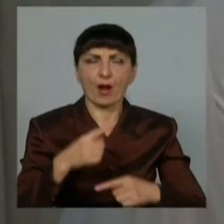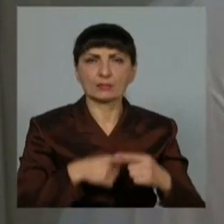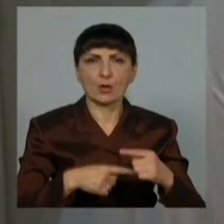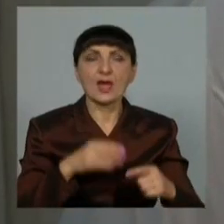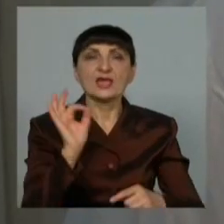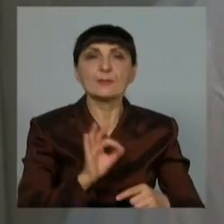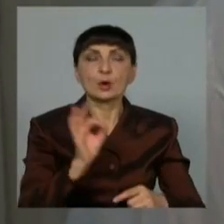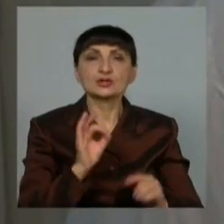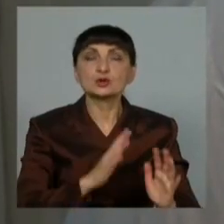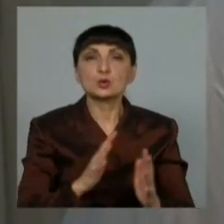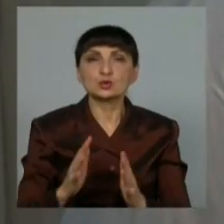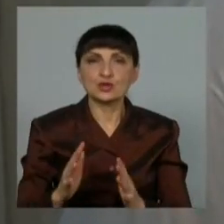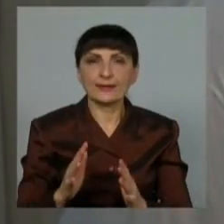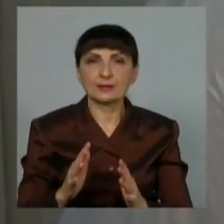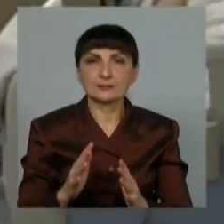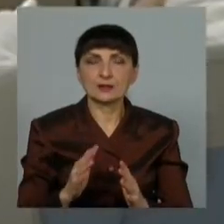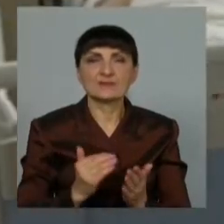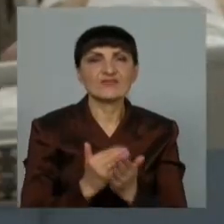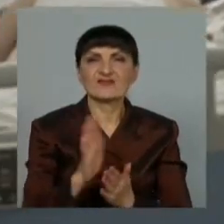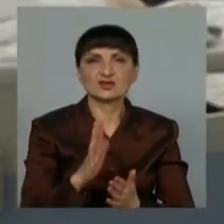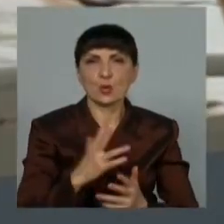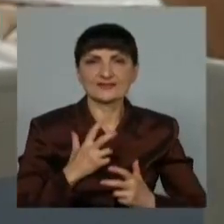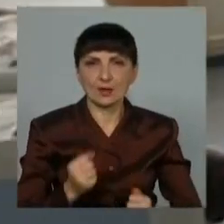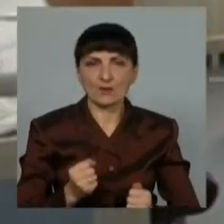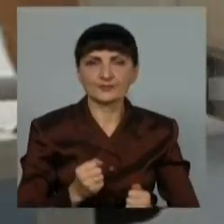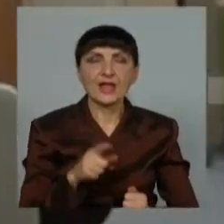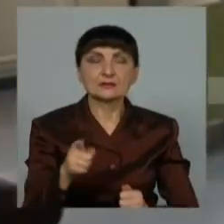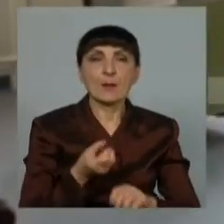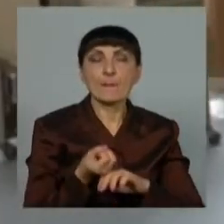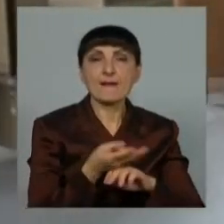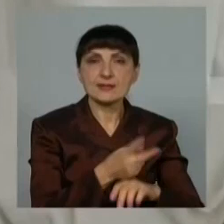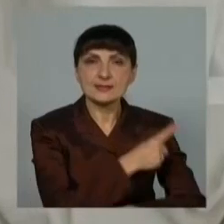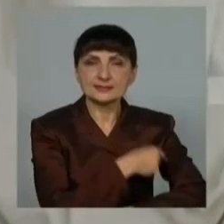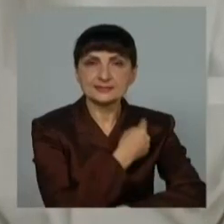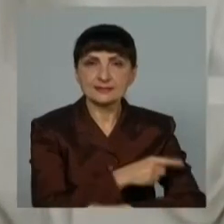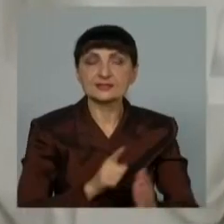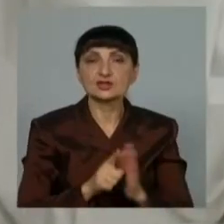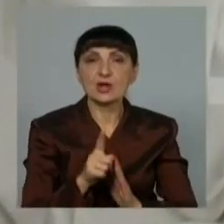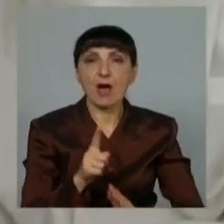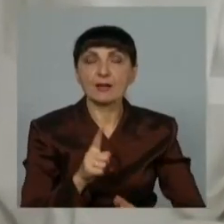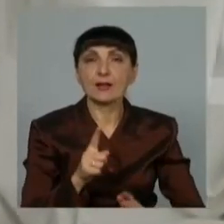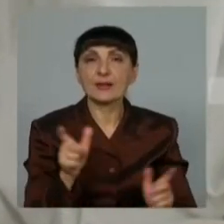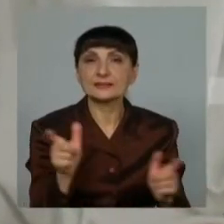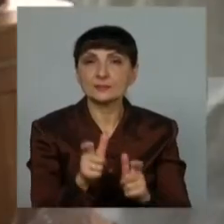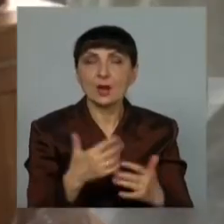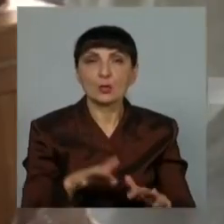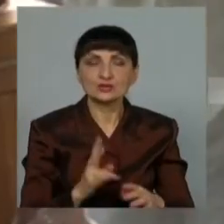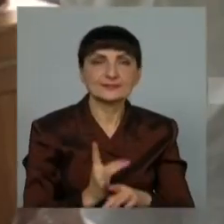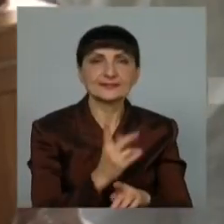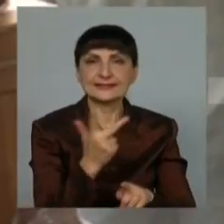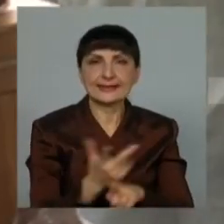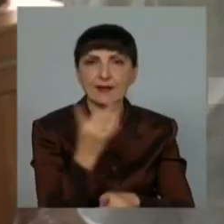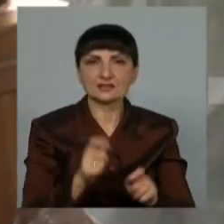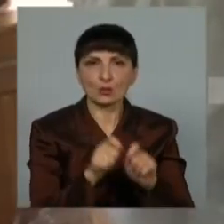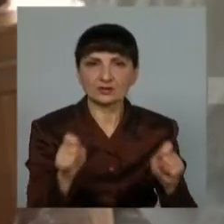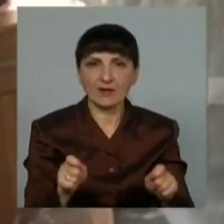таких случаев невысок. Инфекционный стационар в военном госпитале с начала пандемии разворачивают уже в третий раз.